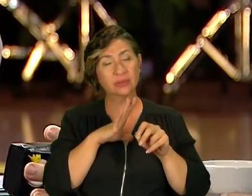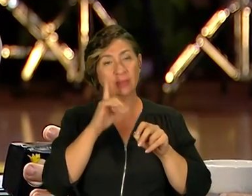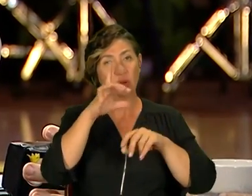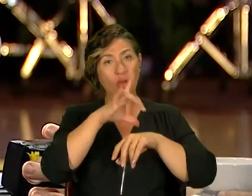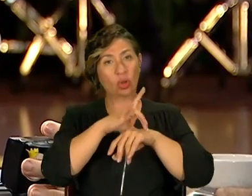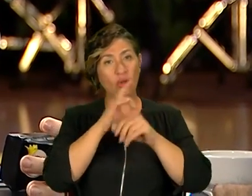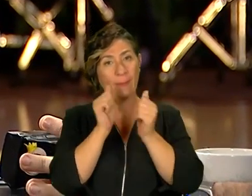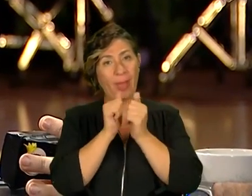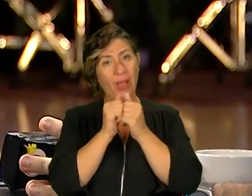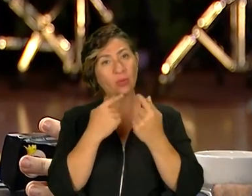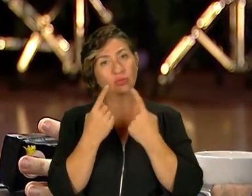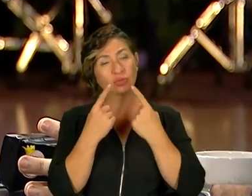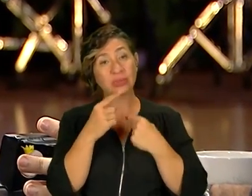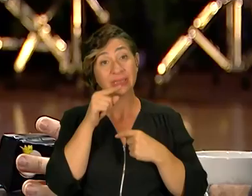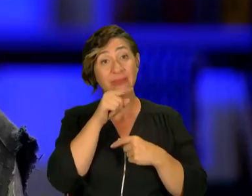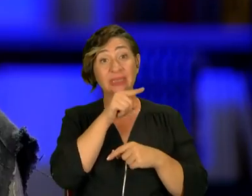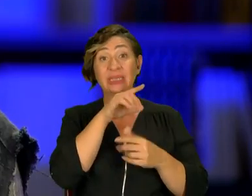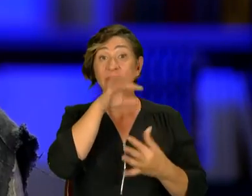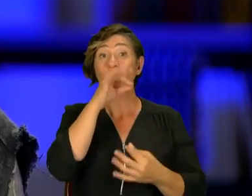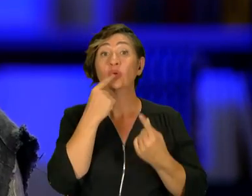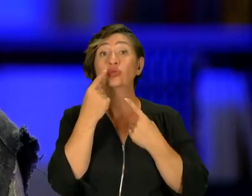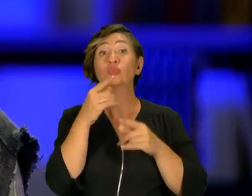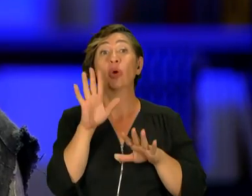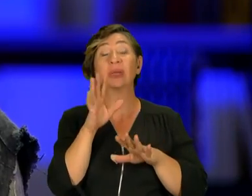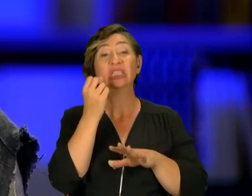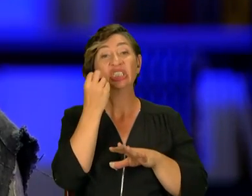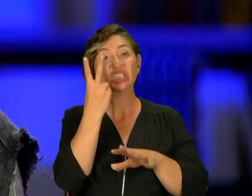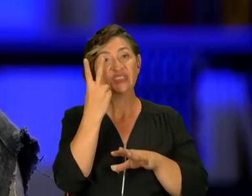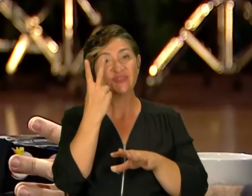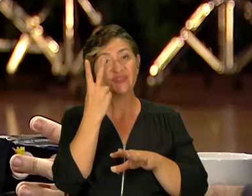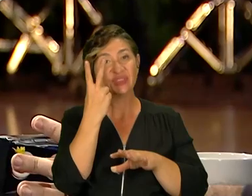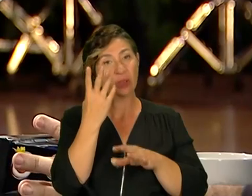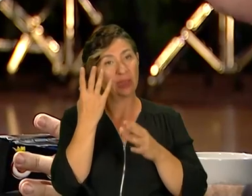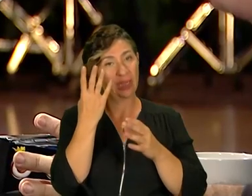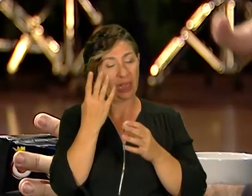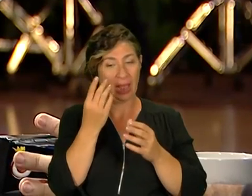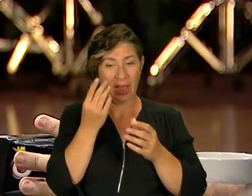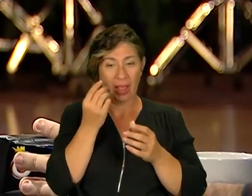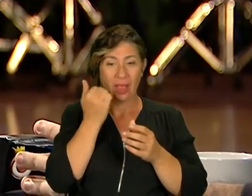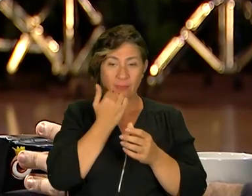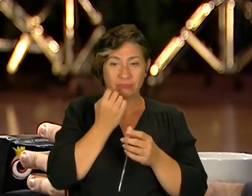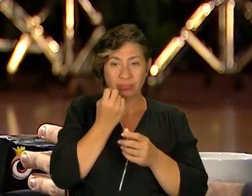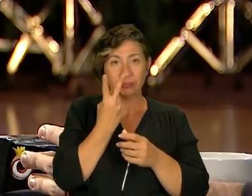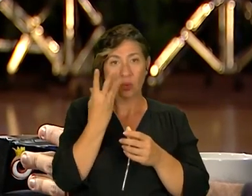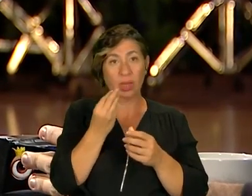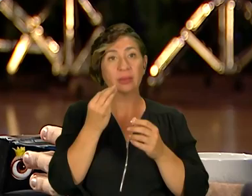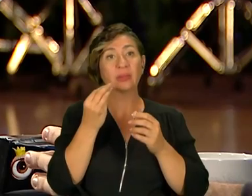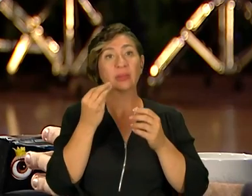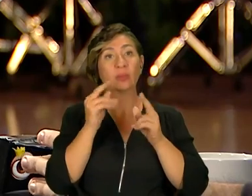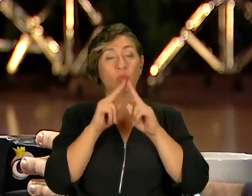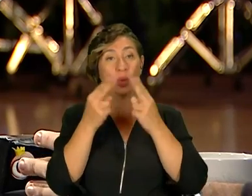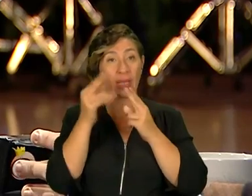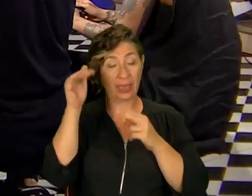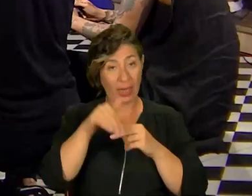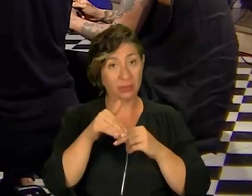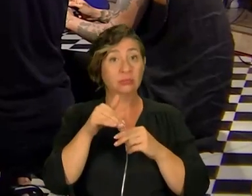hekimle beraber ele aldık. Şimdi senin durumundan söz etmiyorum ama çift cinsiyetli olarak dünyaya gelen, evet,